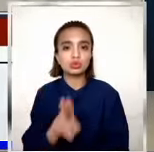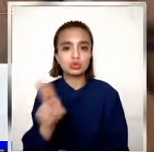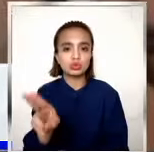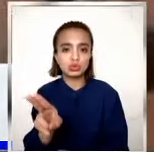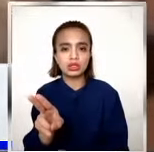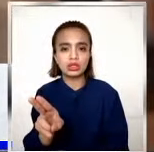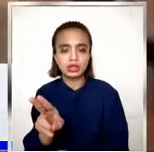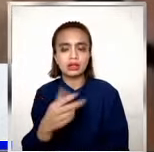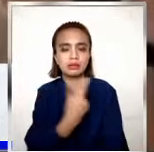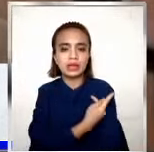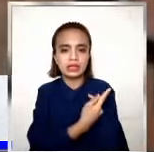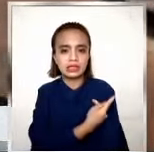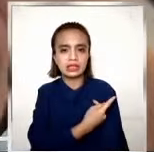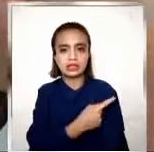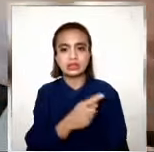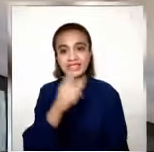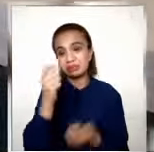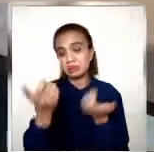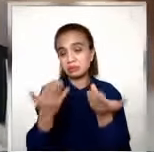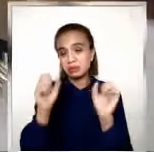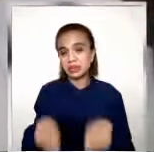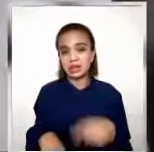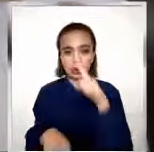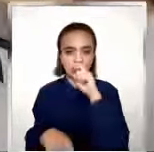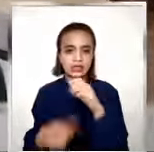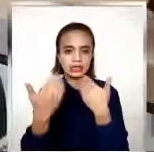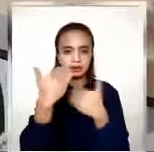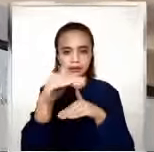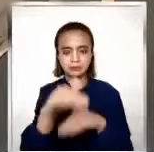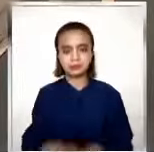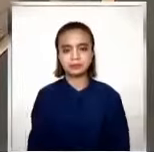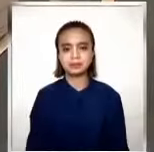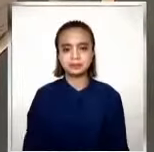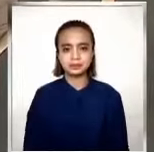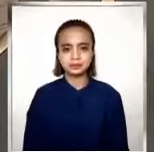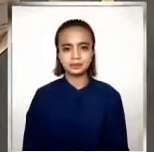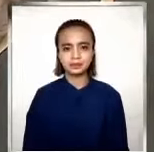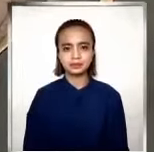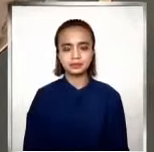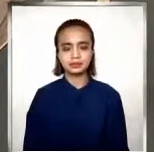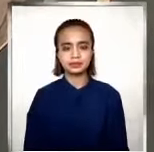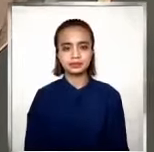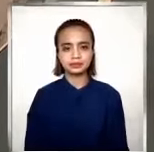bakuna. Lee Alves, Nakatutok, 24 Oras.